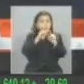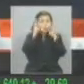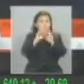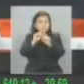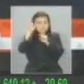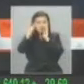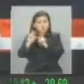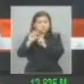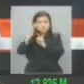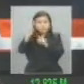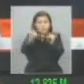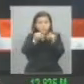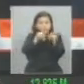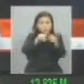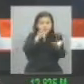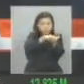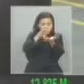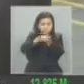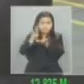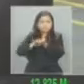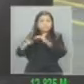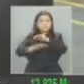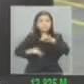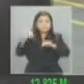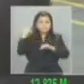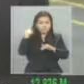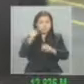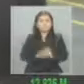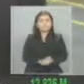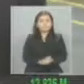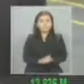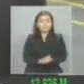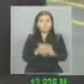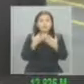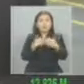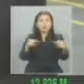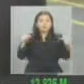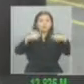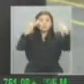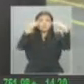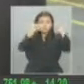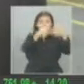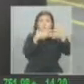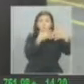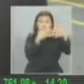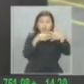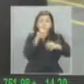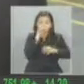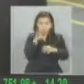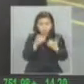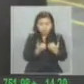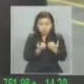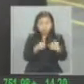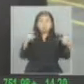ๆกับห้องสมุดของวิทยาลัยเล็กๆทั้งนี้นายบารักโอบามาประธานาธิบดีสหรัฐเชื่อว่าใน